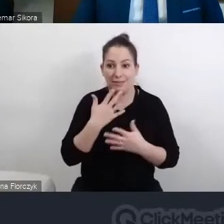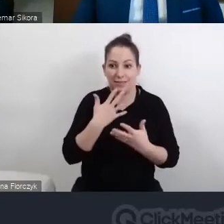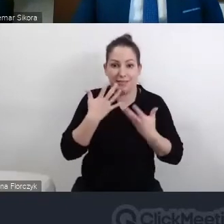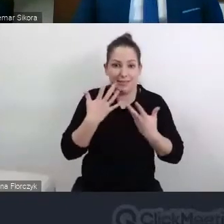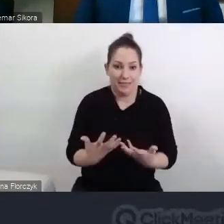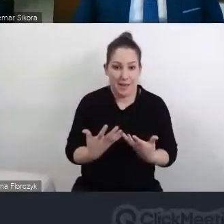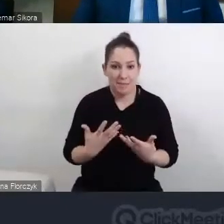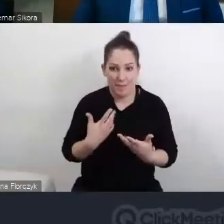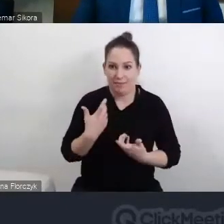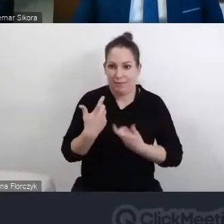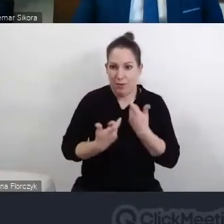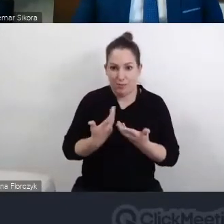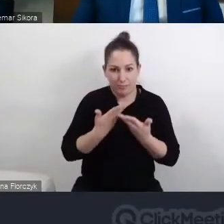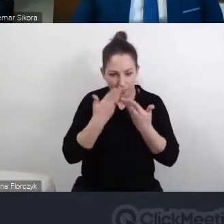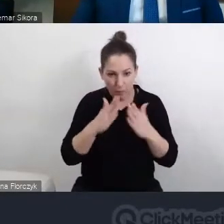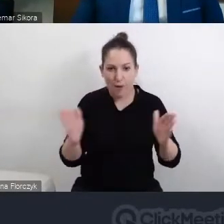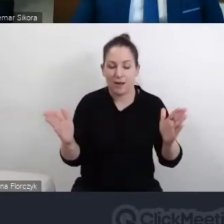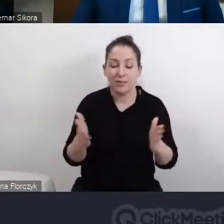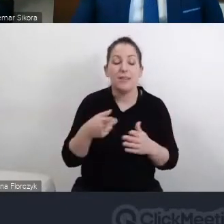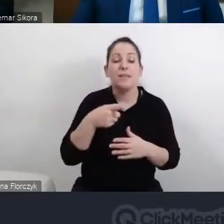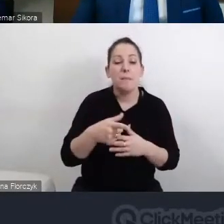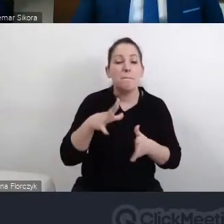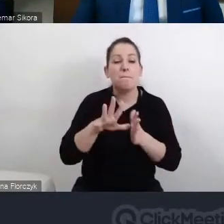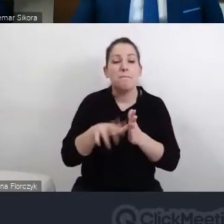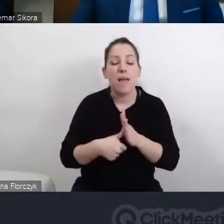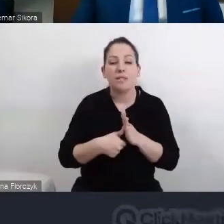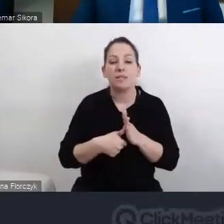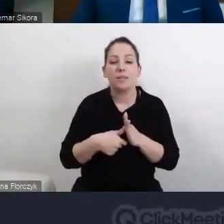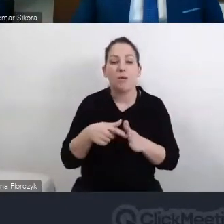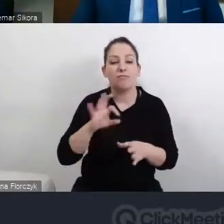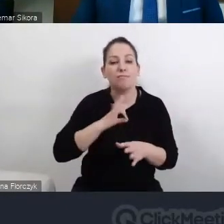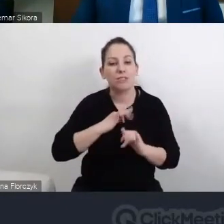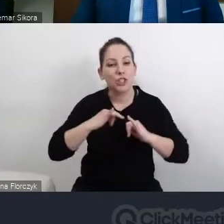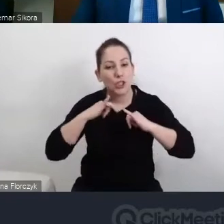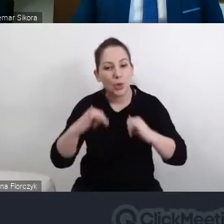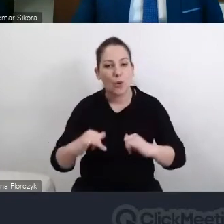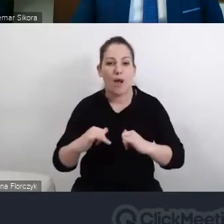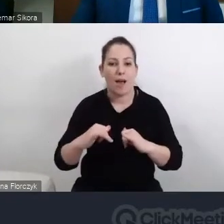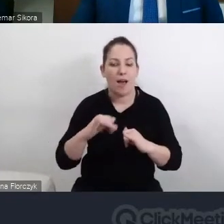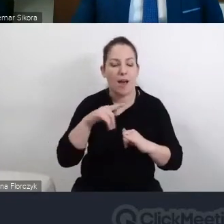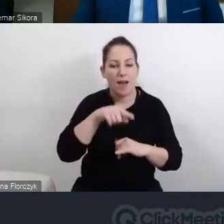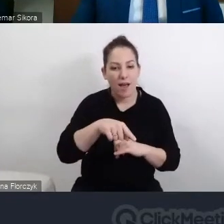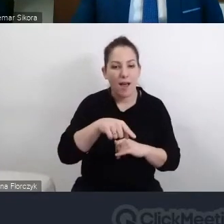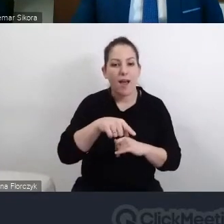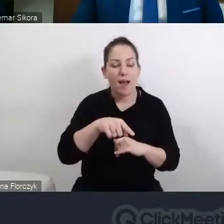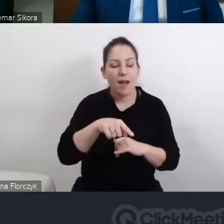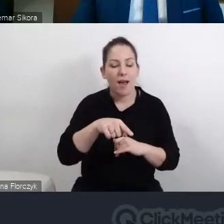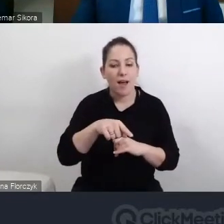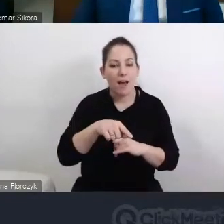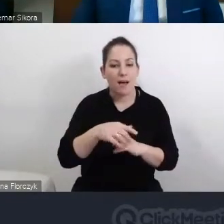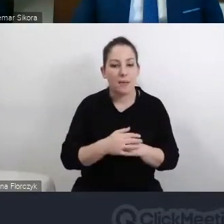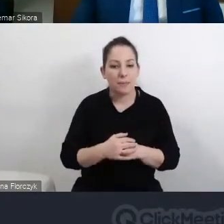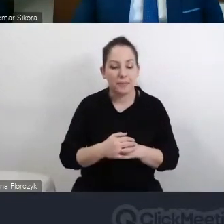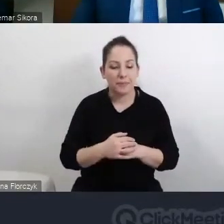wszystkim stworzyć. A więc miasto, które swój potencjał będzie szukać